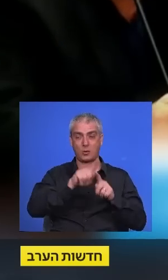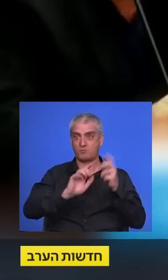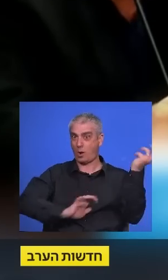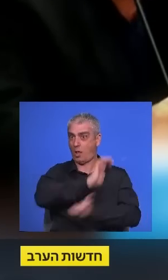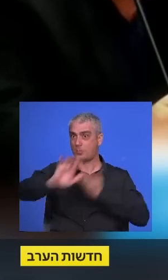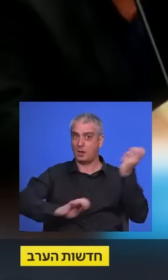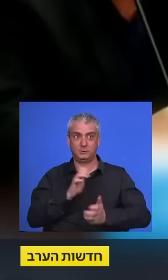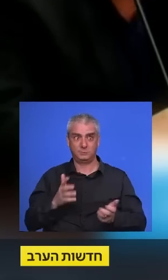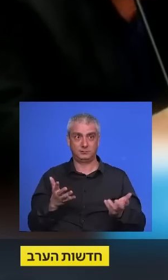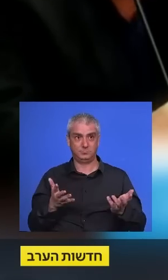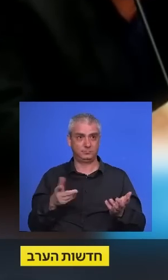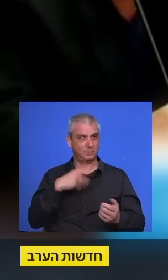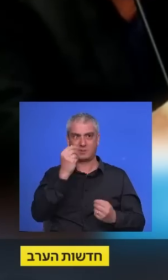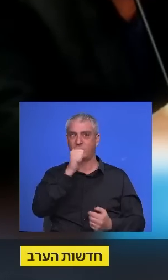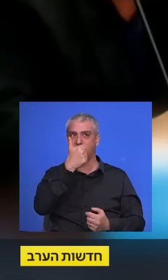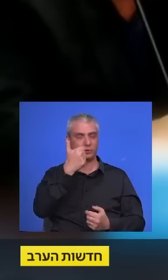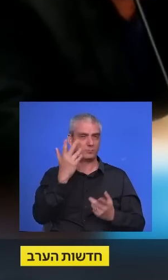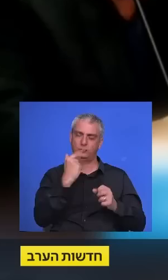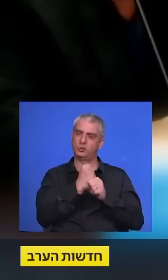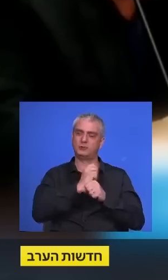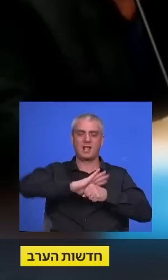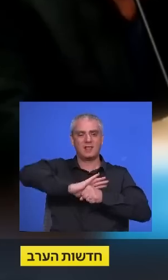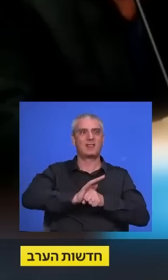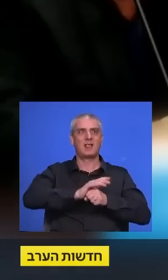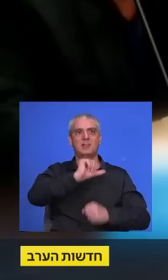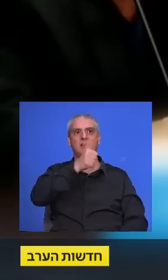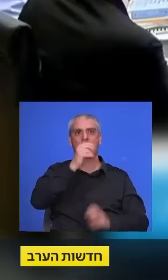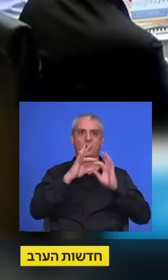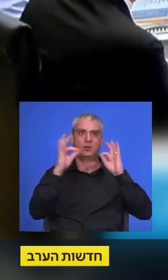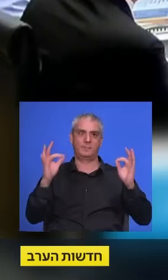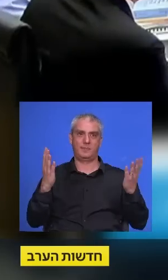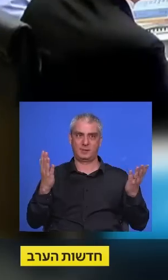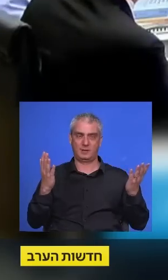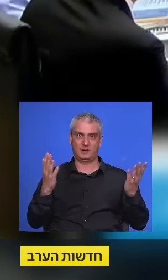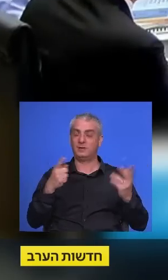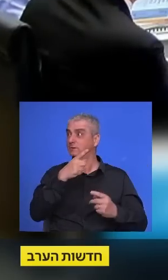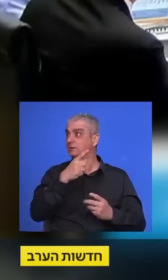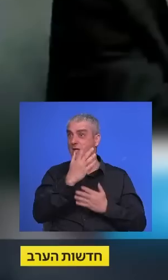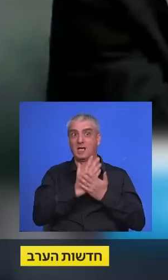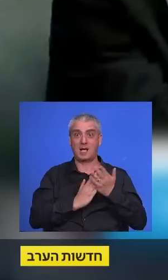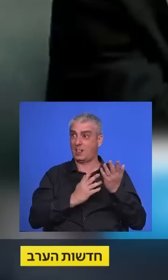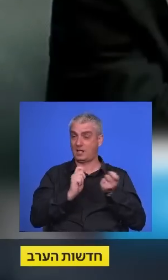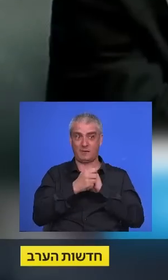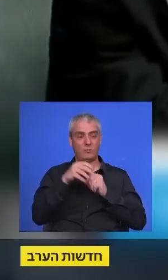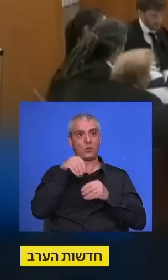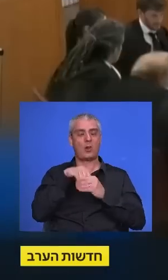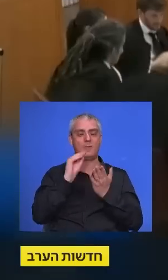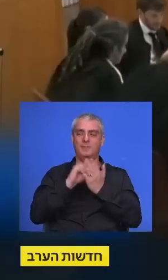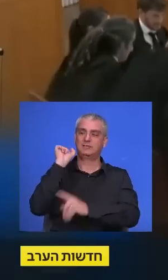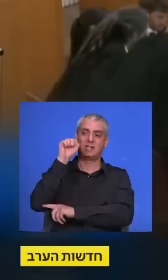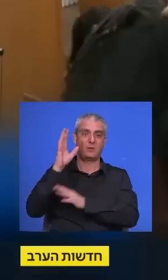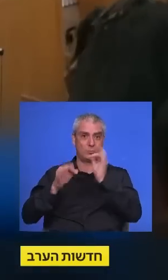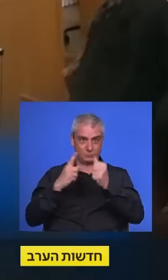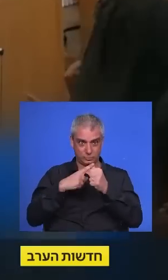כאנרכיסטים. זה הדבר הראשון שעושה כל דיקטטור מתחיל. החלק הזה ברפורמה כולל את פסקת ההתגברות ואת